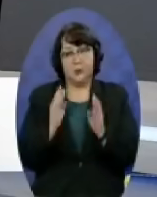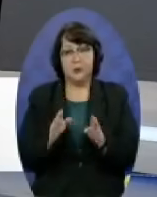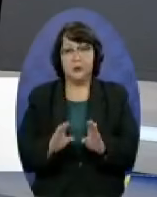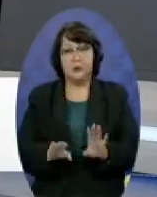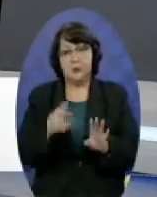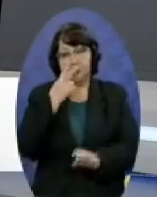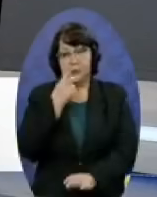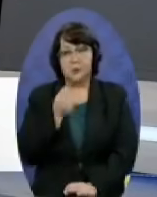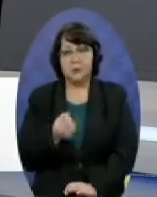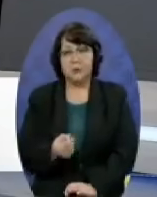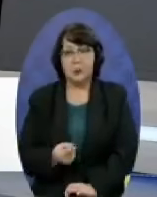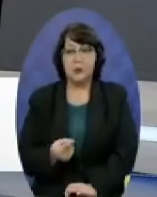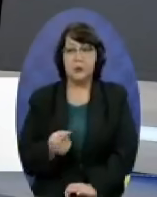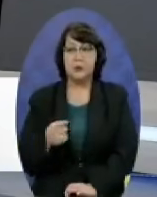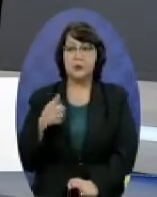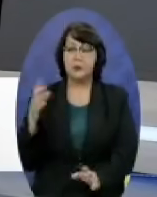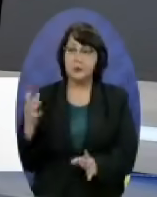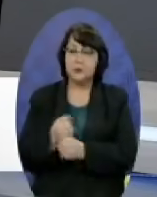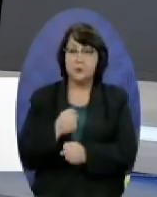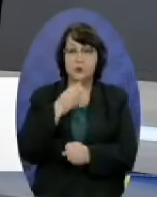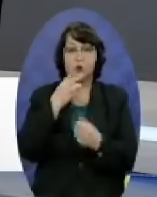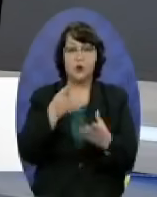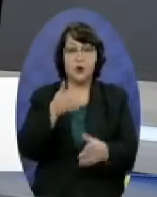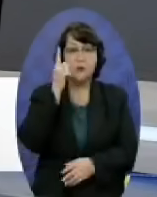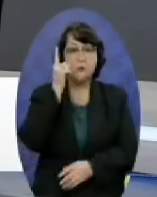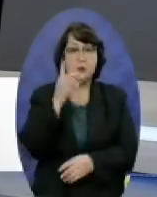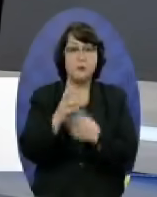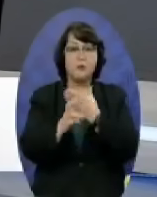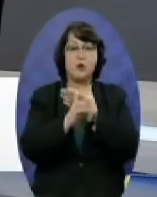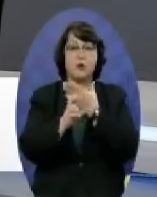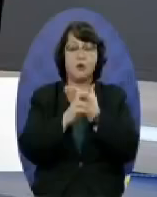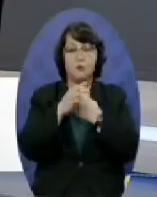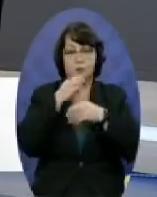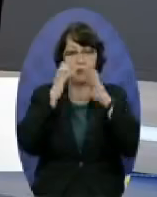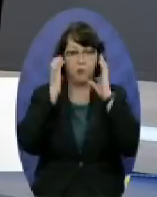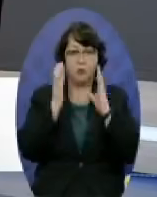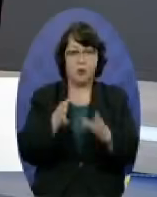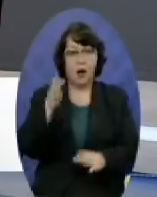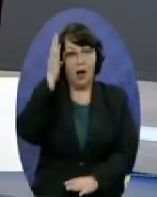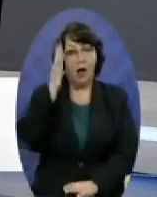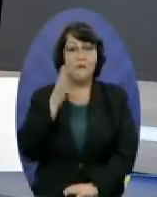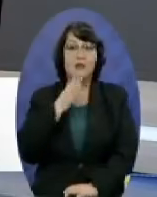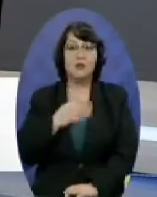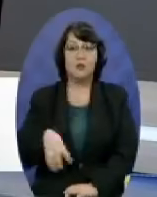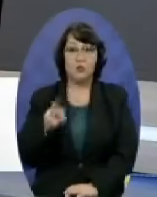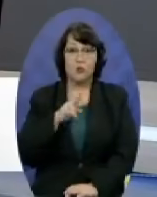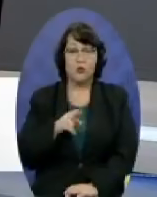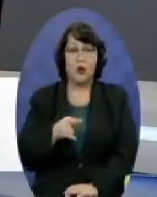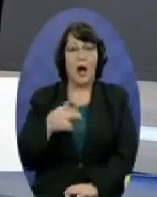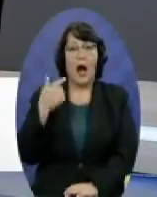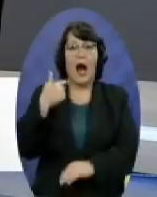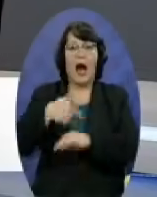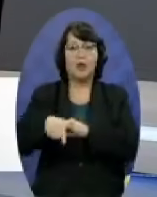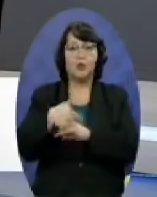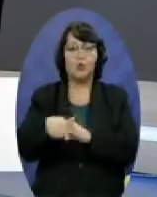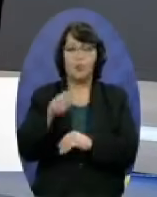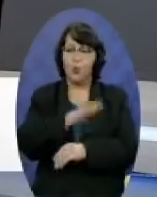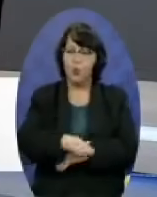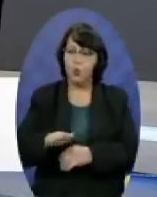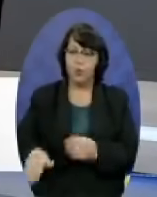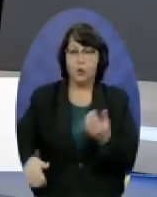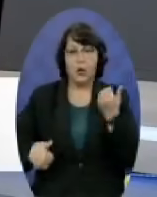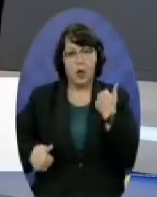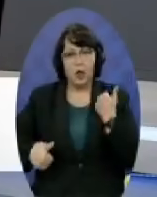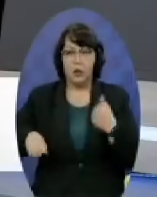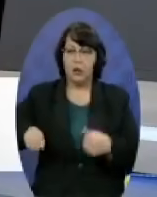тоо мэдээллийг нэгтгэснийхээ эцэст би бас сэрэмжлүүлгийг заавал хүргэх ёстой. Эцэг эхчүүдийн хувьд бол олон нийтийн газар хүүхдээ ялангуяа